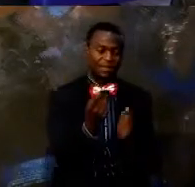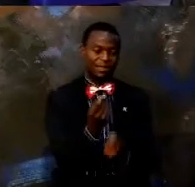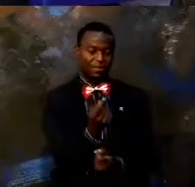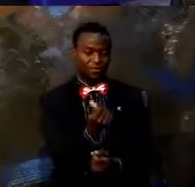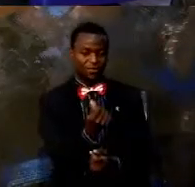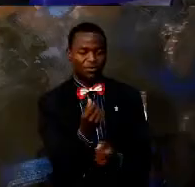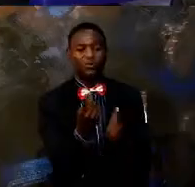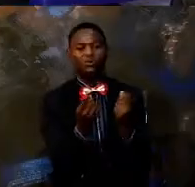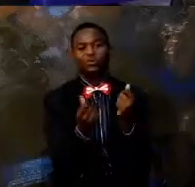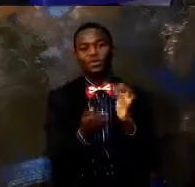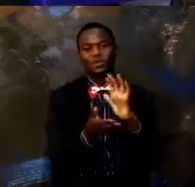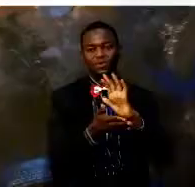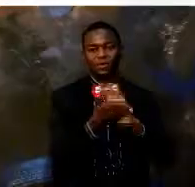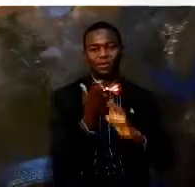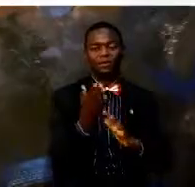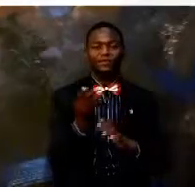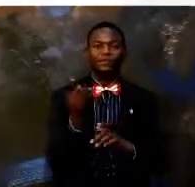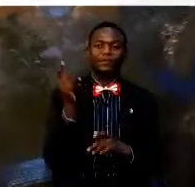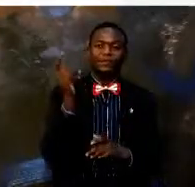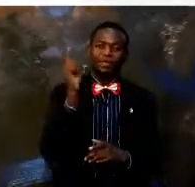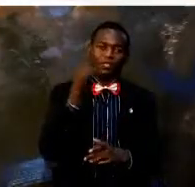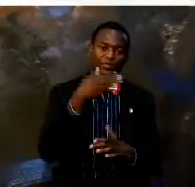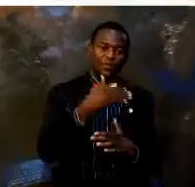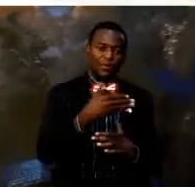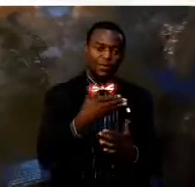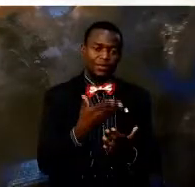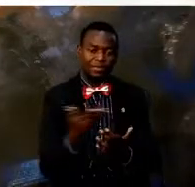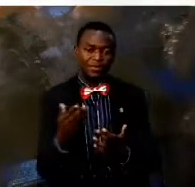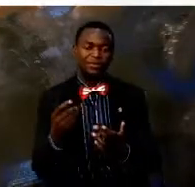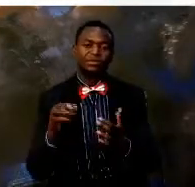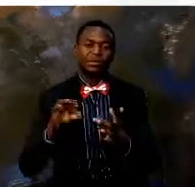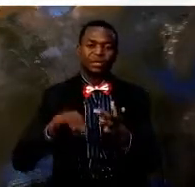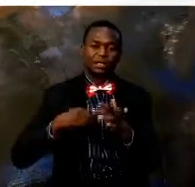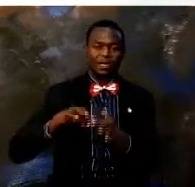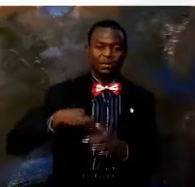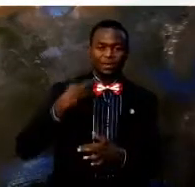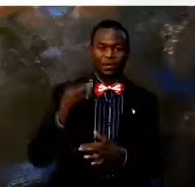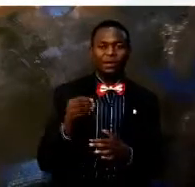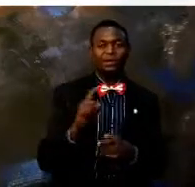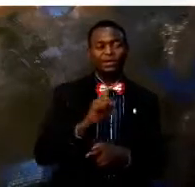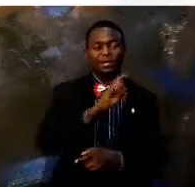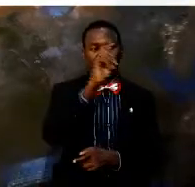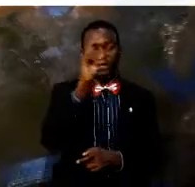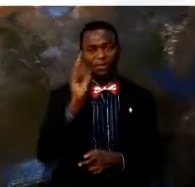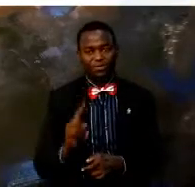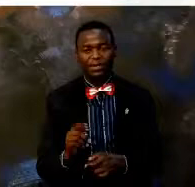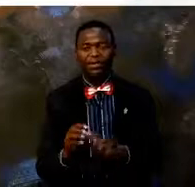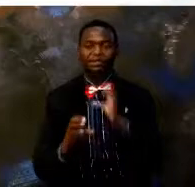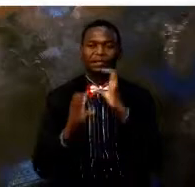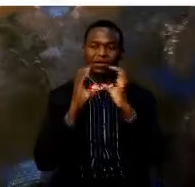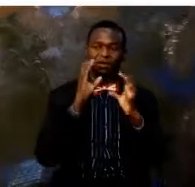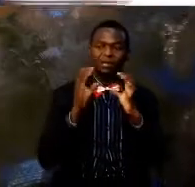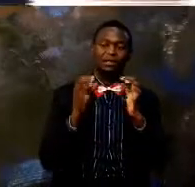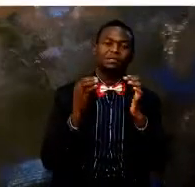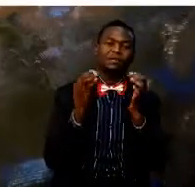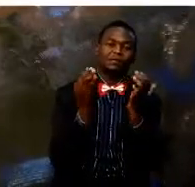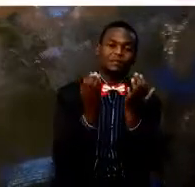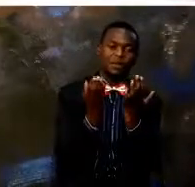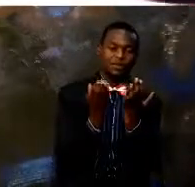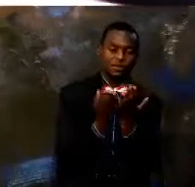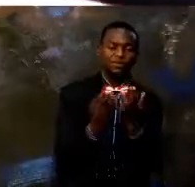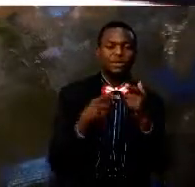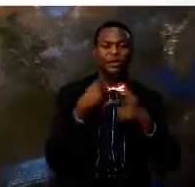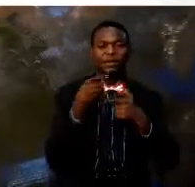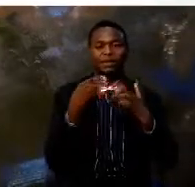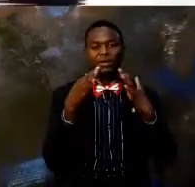subiri kwanza. Ziko simu ambazo zinaendelea kutolewa, ambazo kila aliye na maswali anaweza kuwasiliana katika masomo yanayoendelea mbalimbali